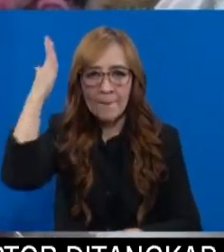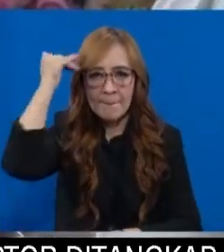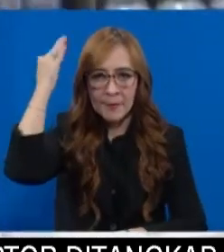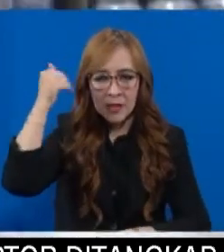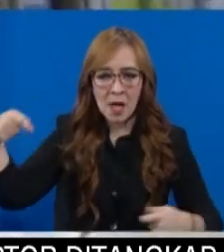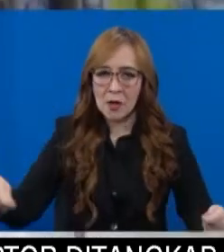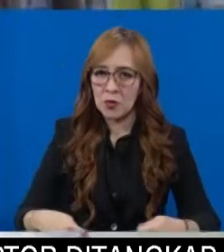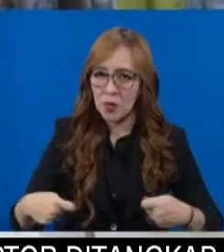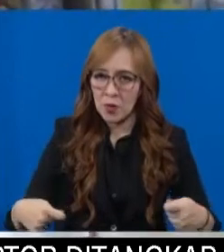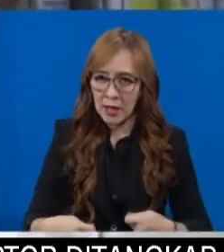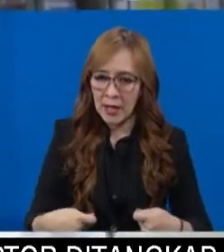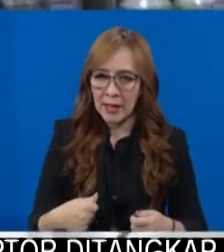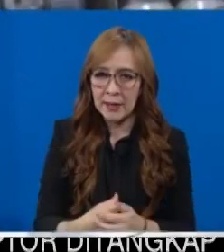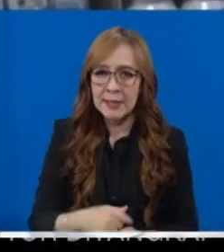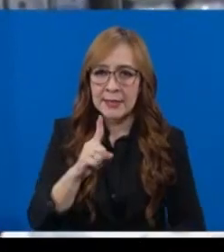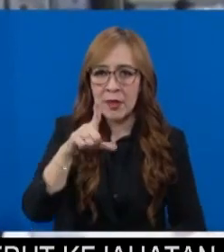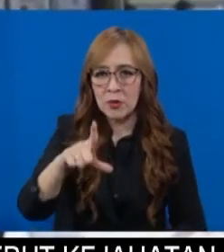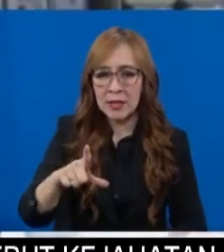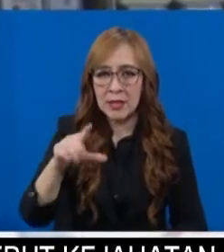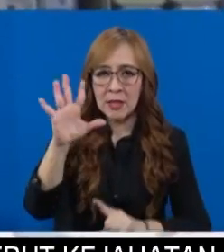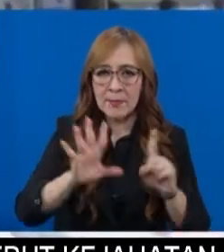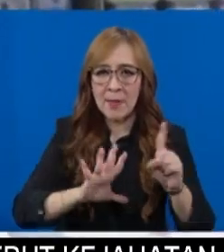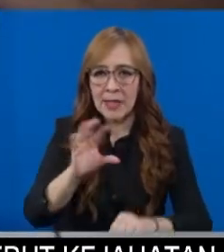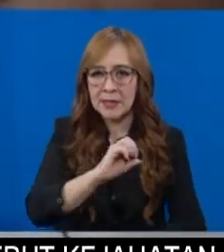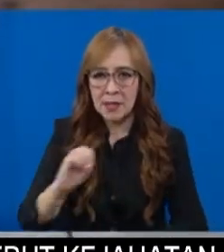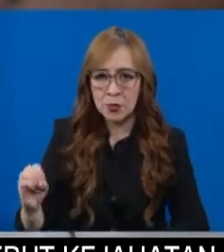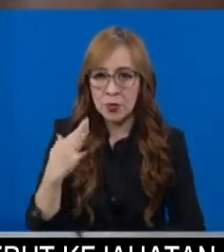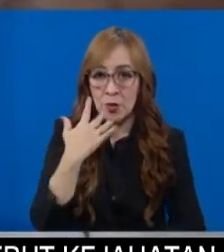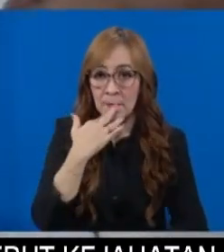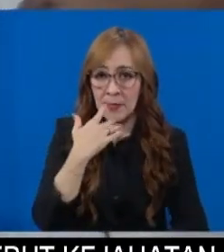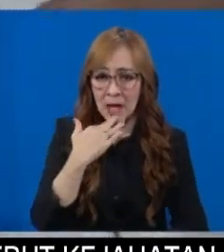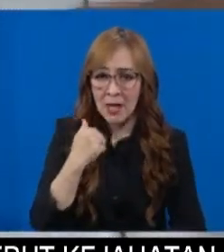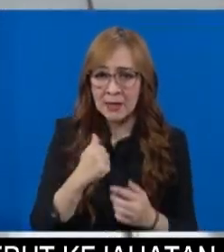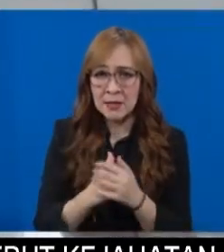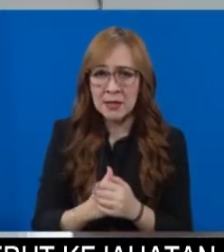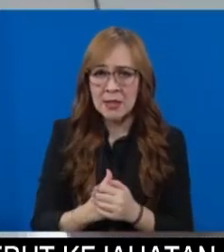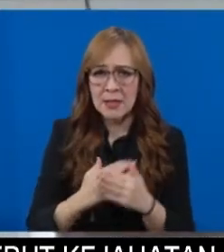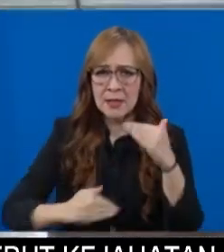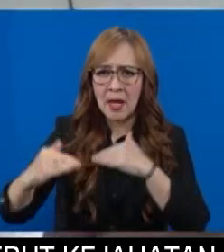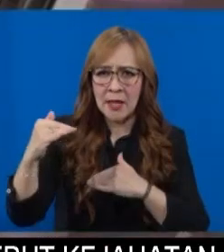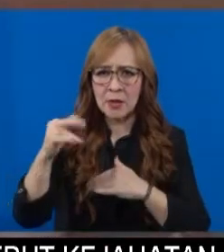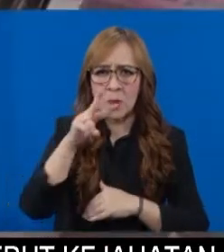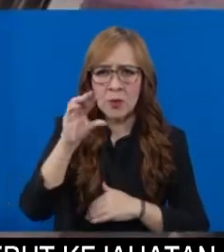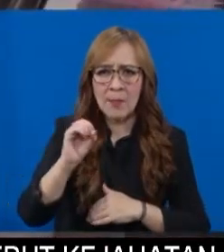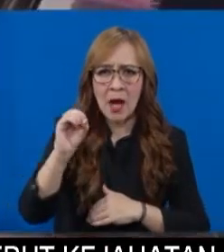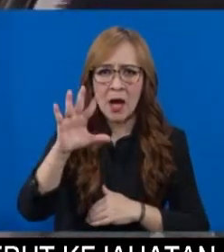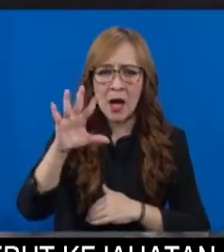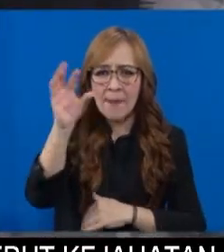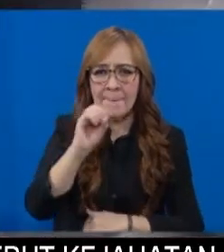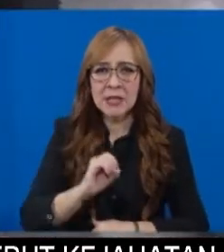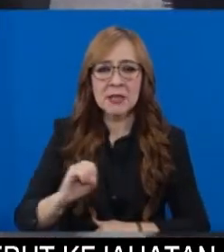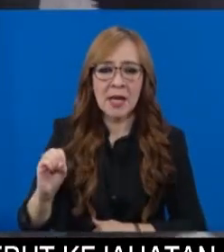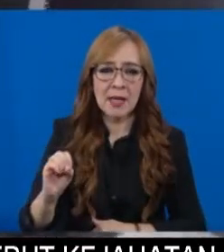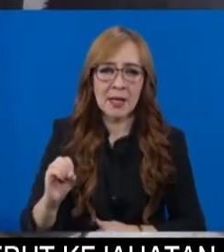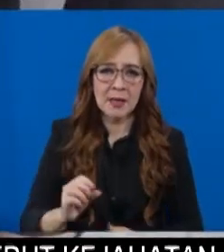seharga Rp15.000 per liter sementara harga beras premiumnya naik sekitar 25% dari 11.000 menjadi 14.000